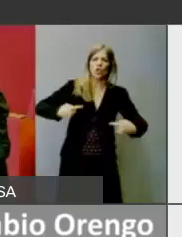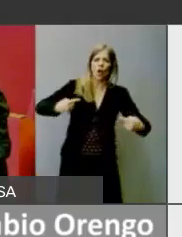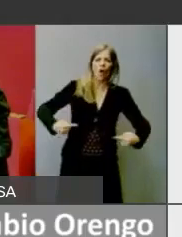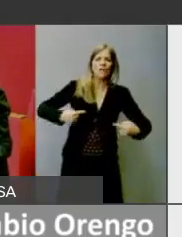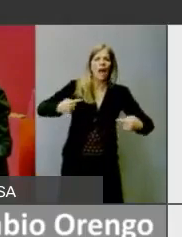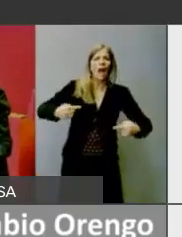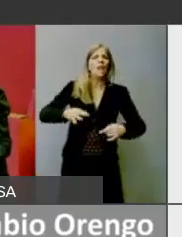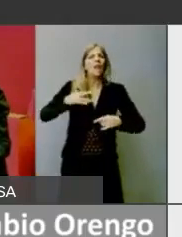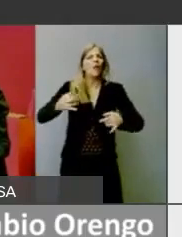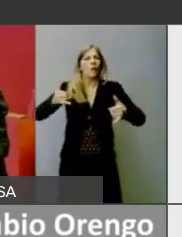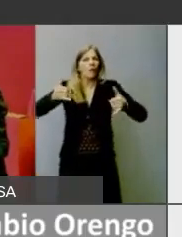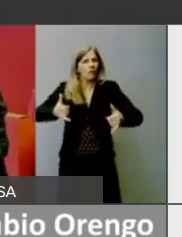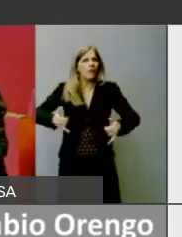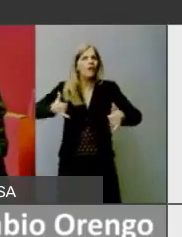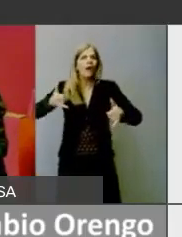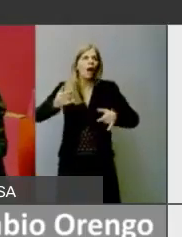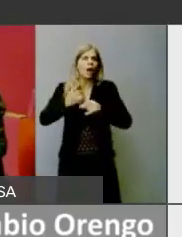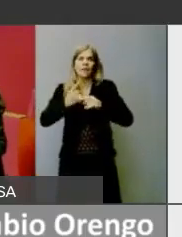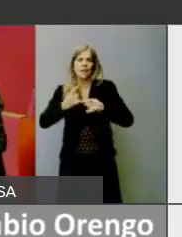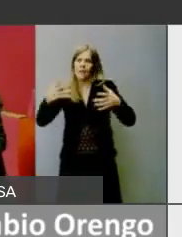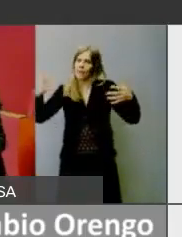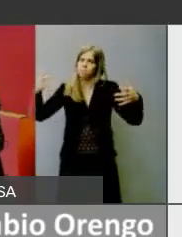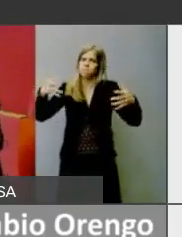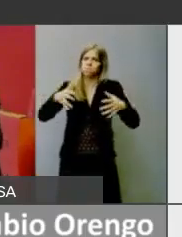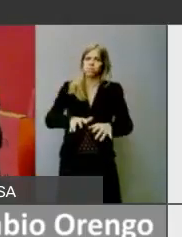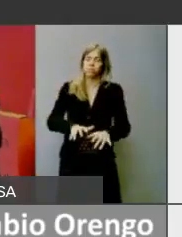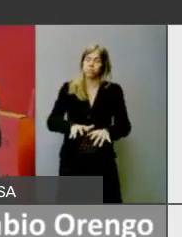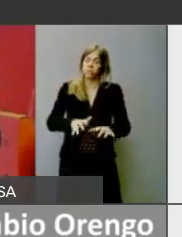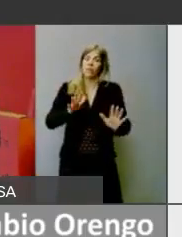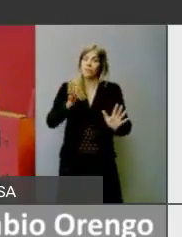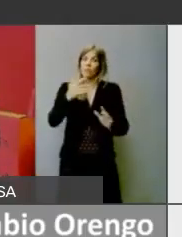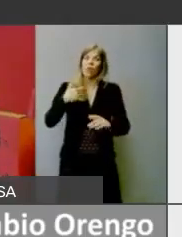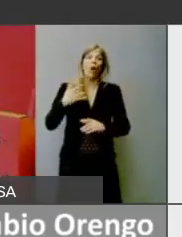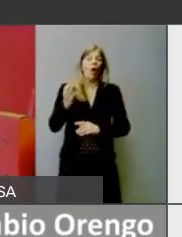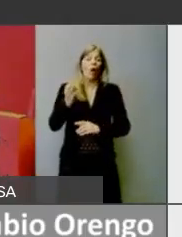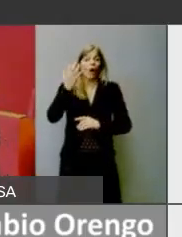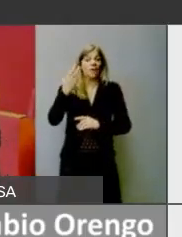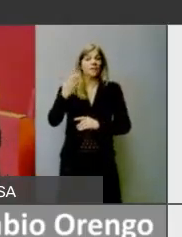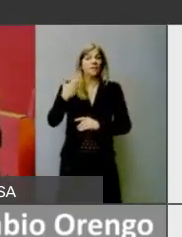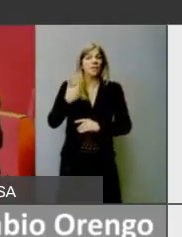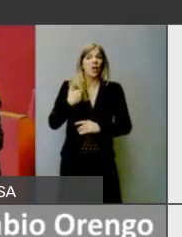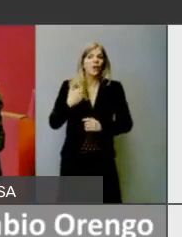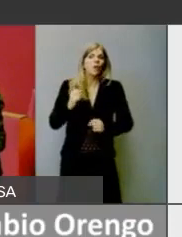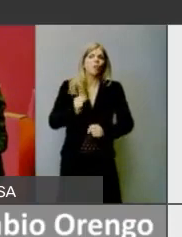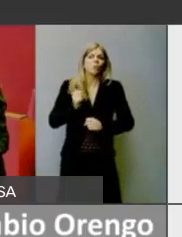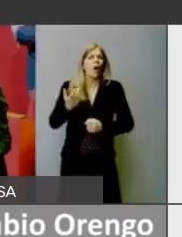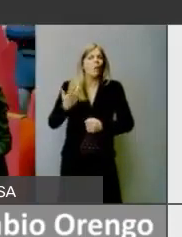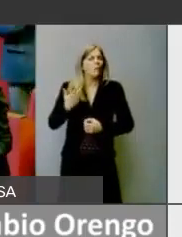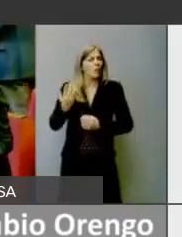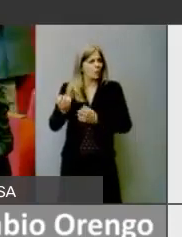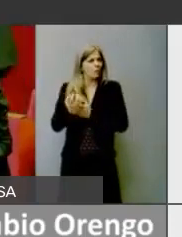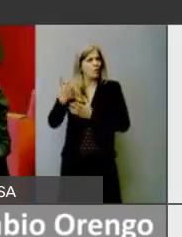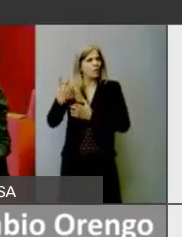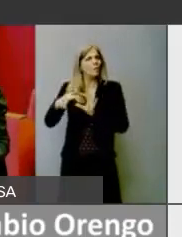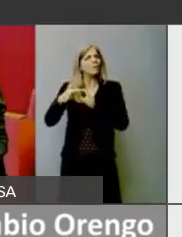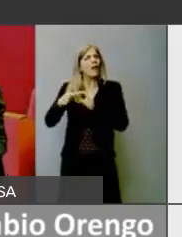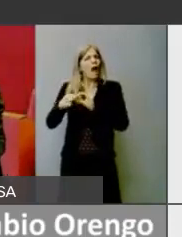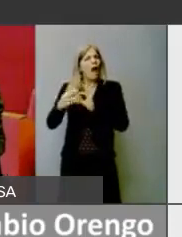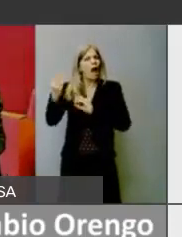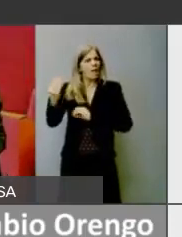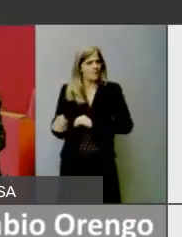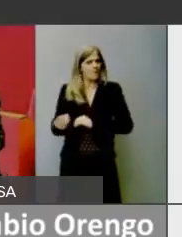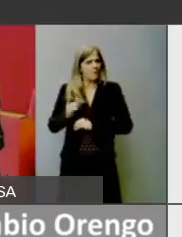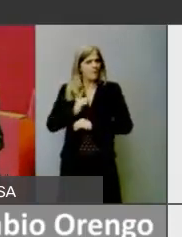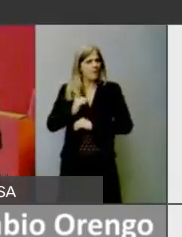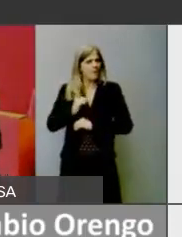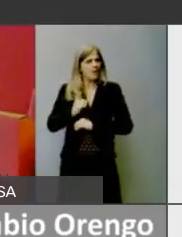modo qualche tempo fa, purtroppo, di avere un amico che ha subito l'amputazione di